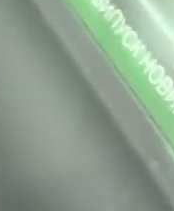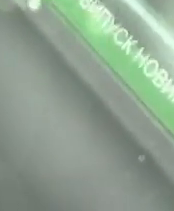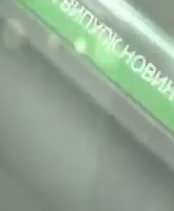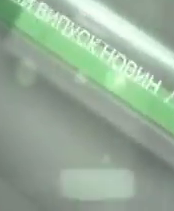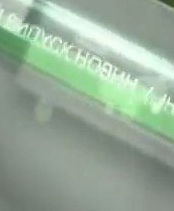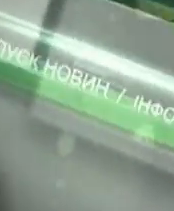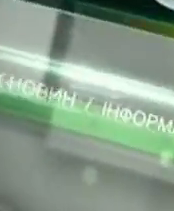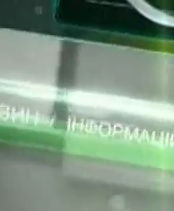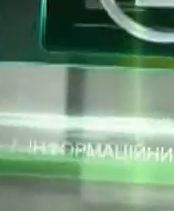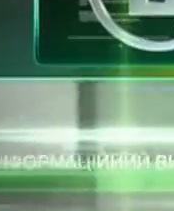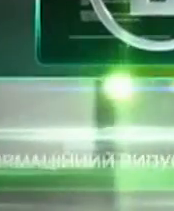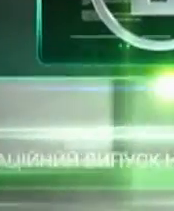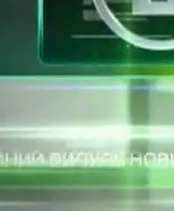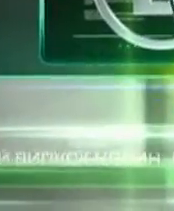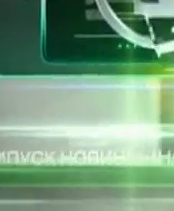Музика